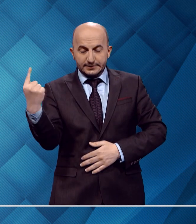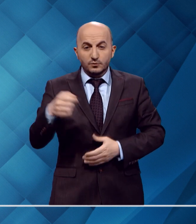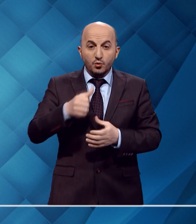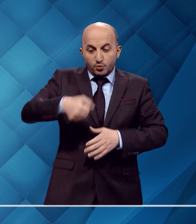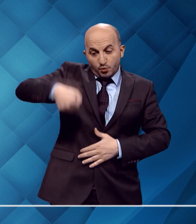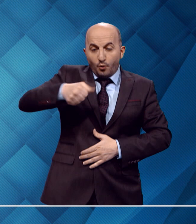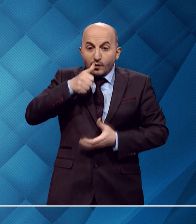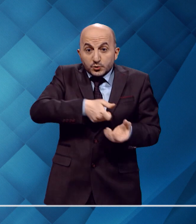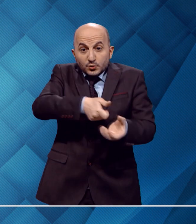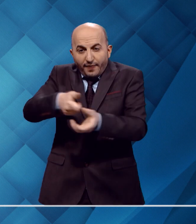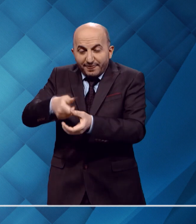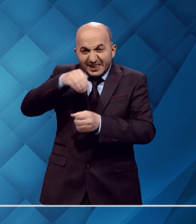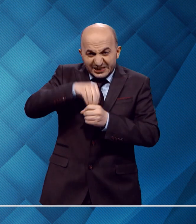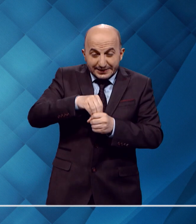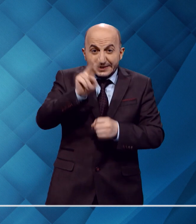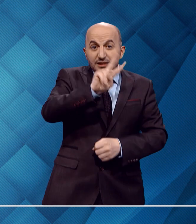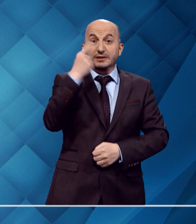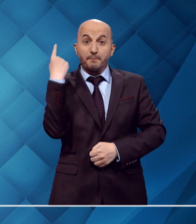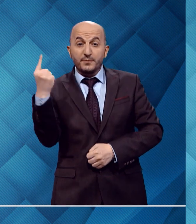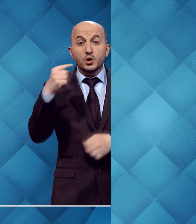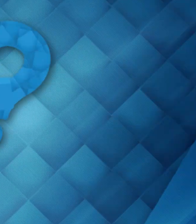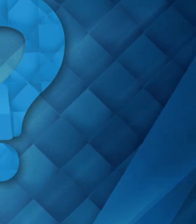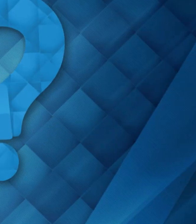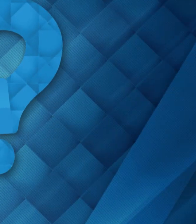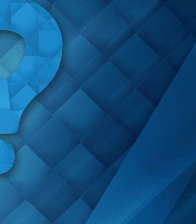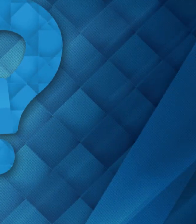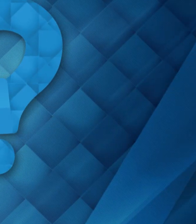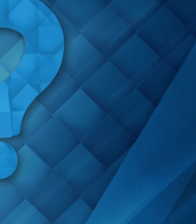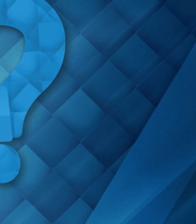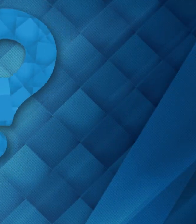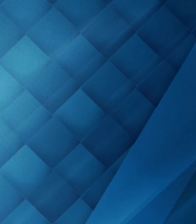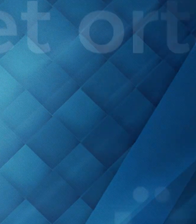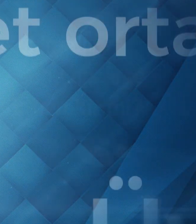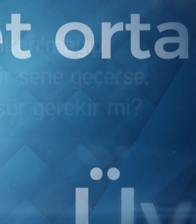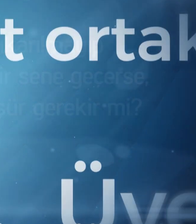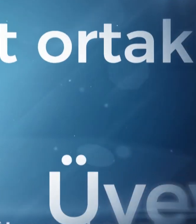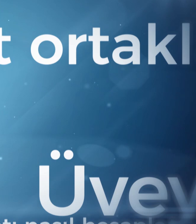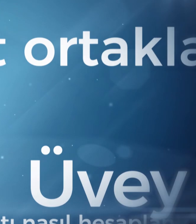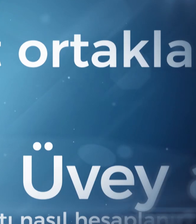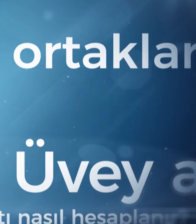kovayla sulananlarda ise 20'de bir öşür gerekir buyurulmuştur.